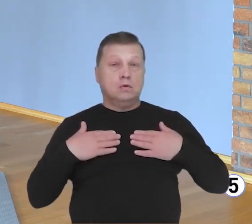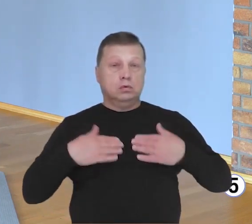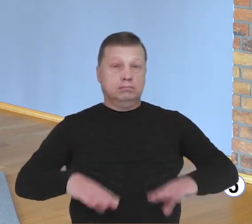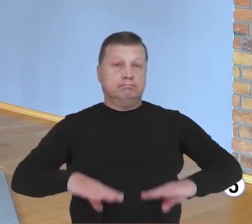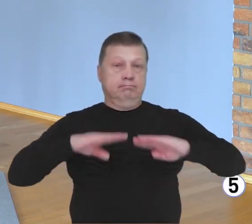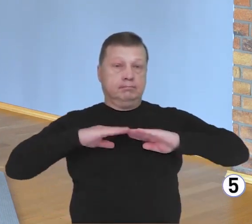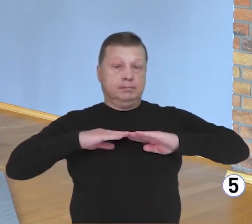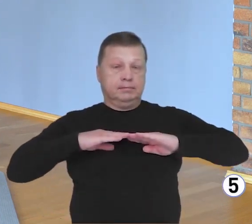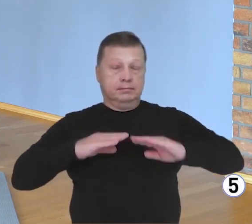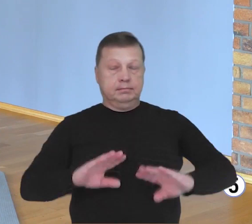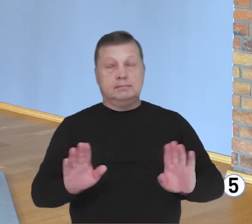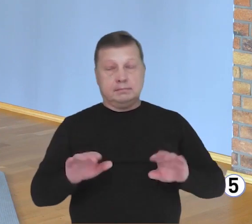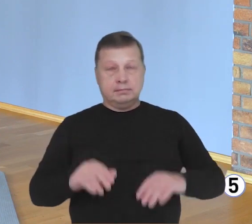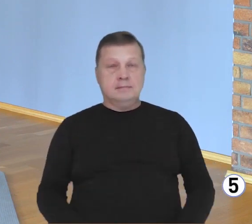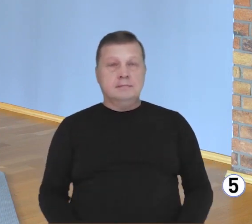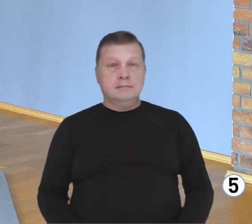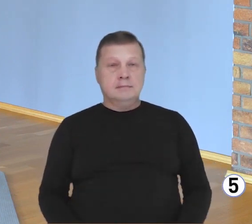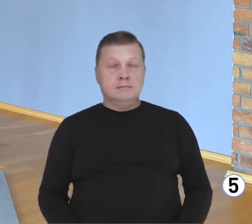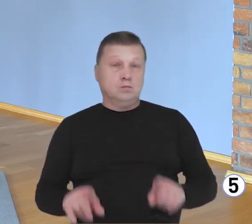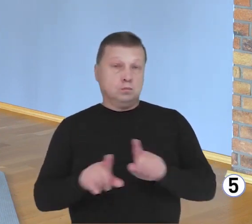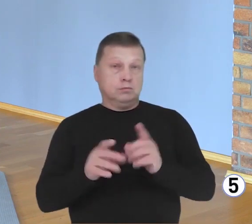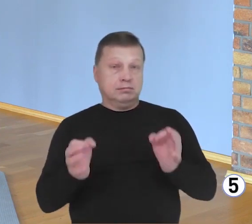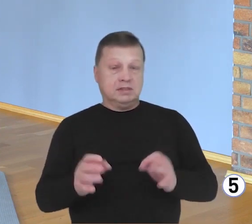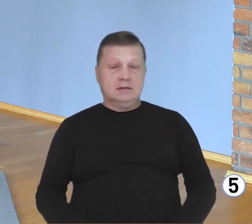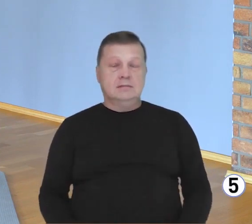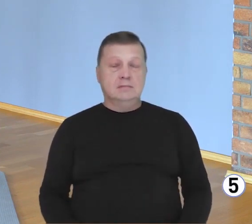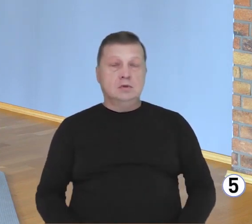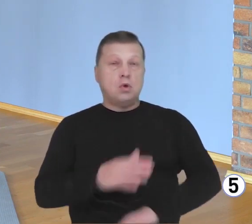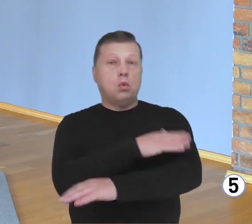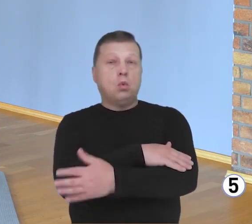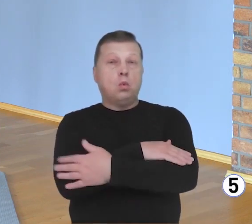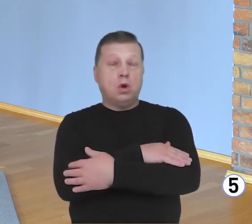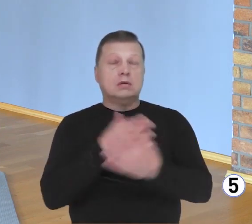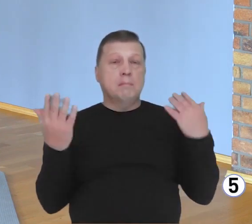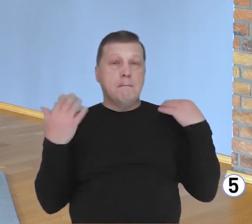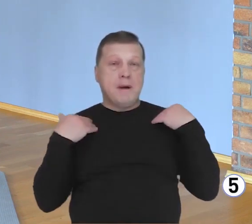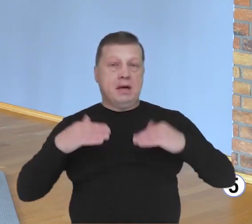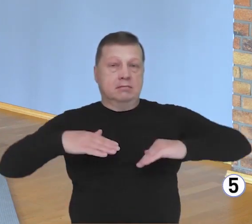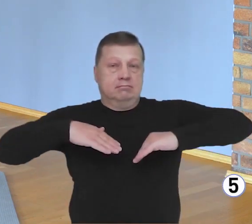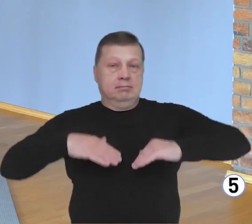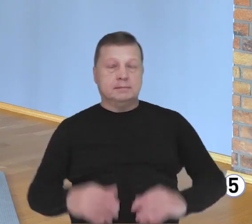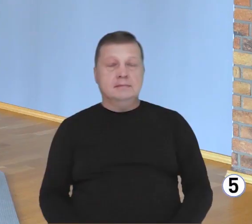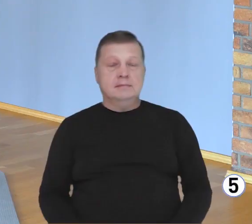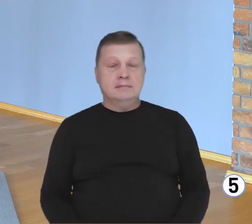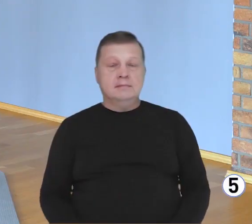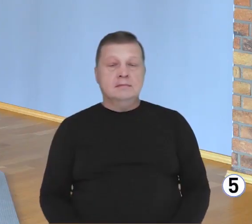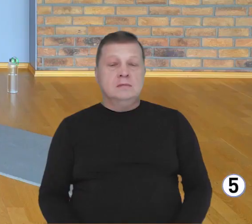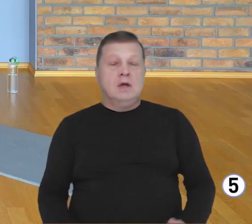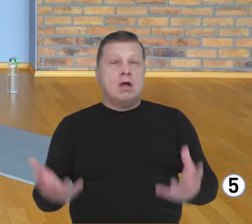Do klatki piersiowej dochodzą hantle. Tak jak teraz, łokcie na wysokości barków.